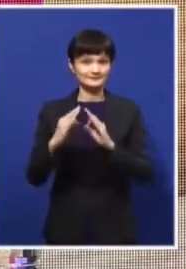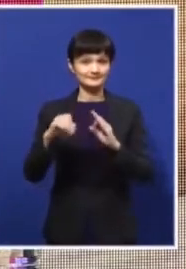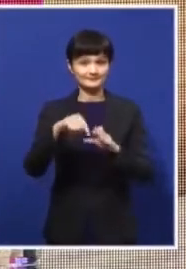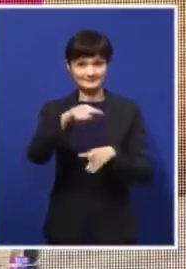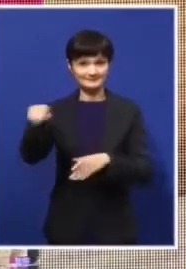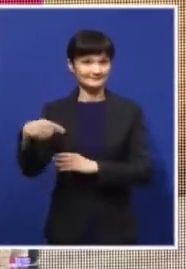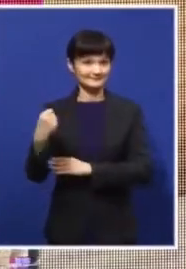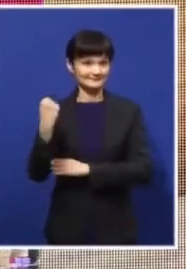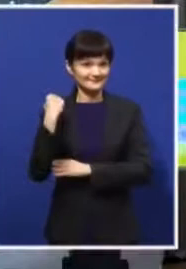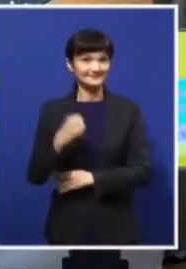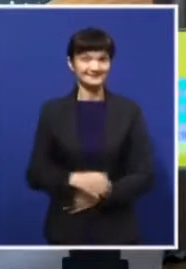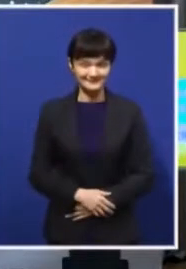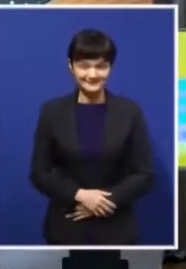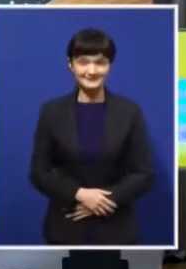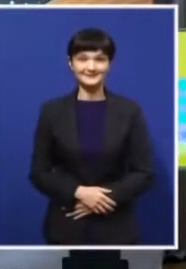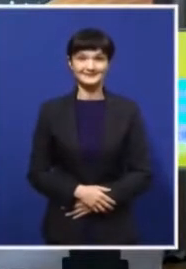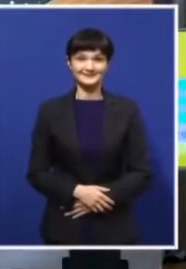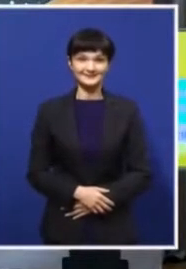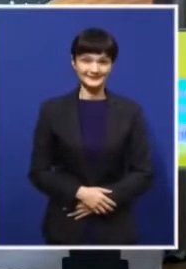谢。